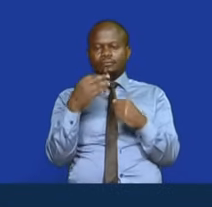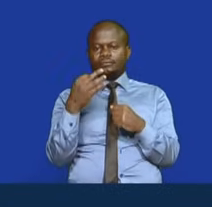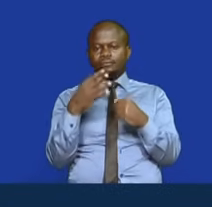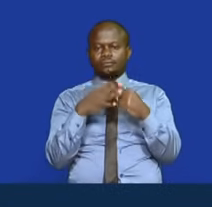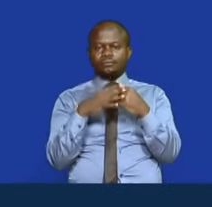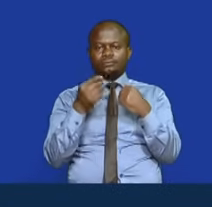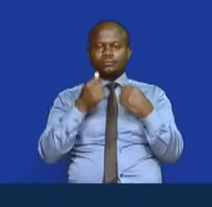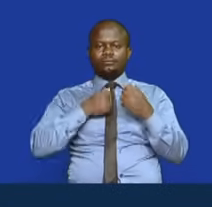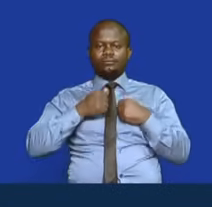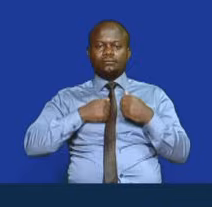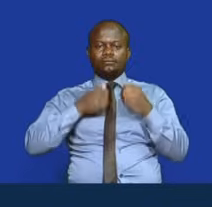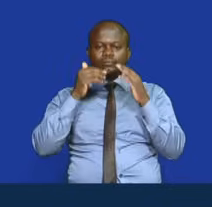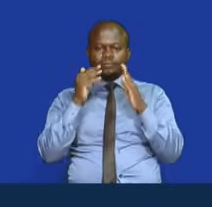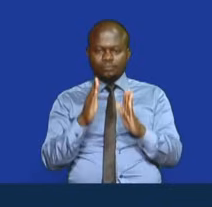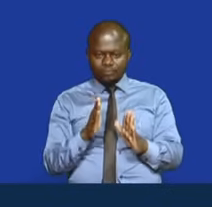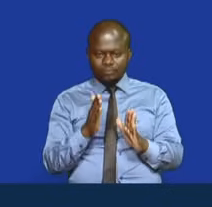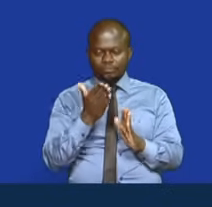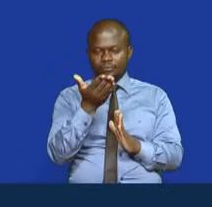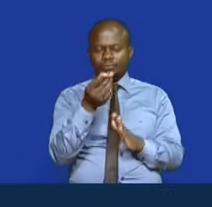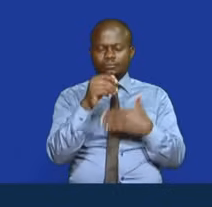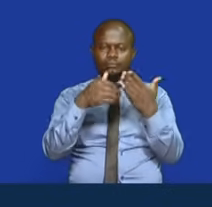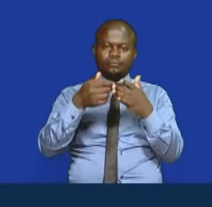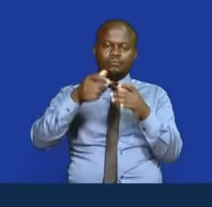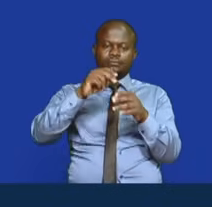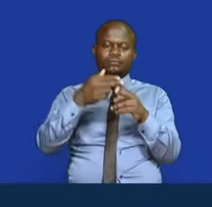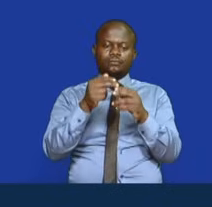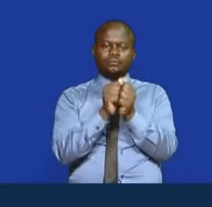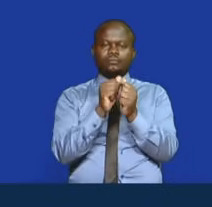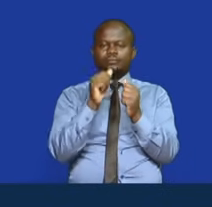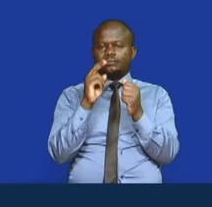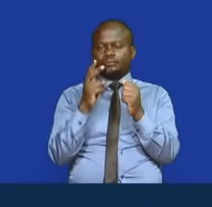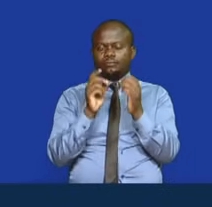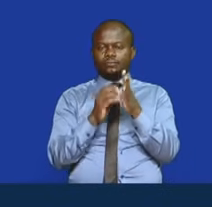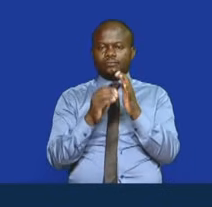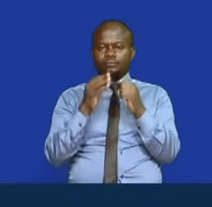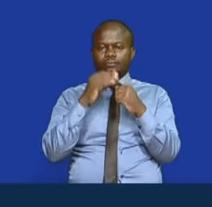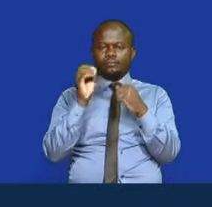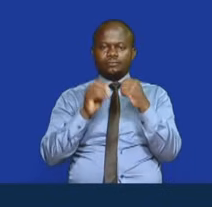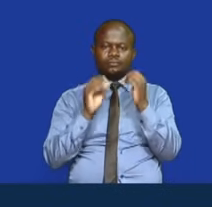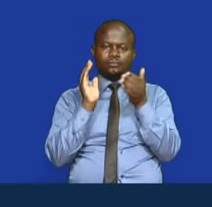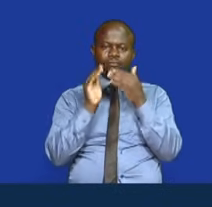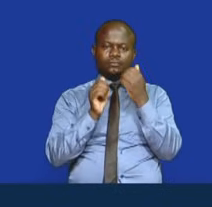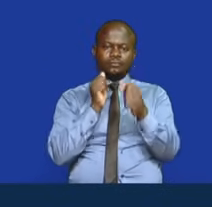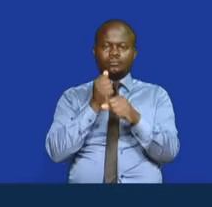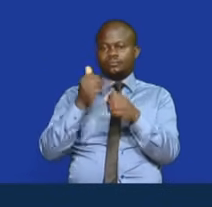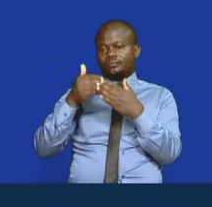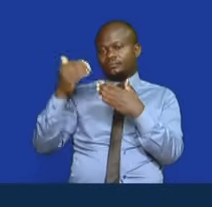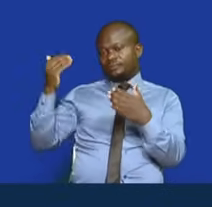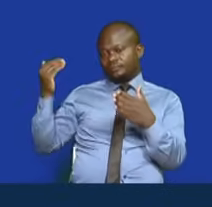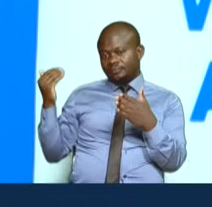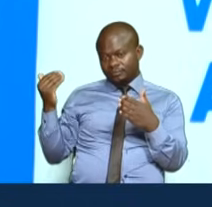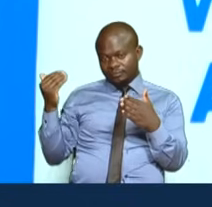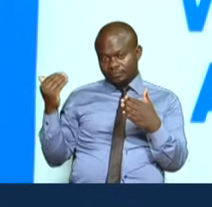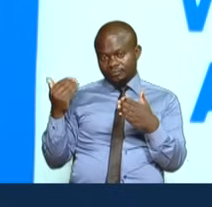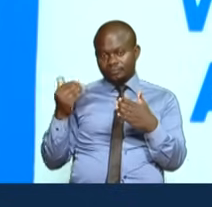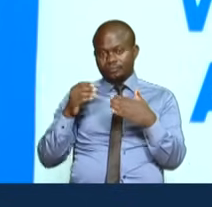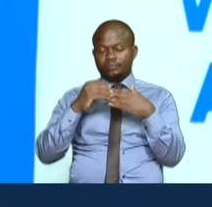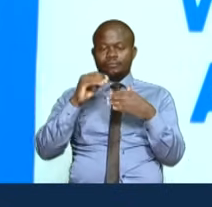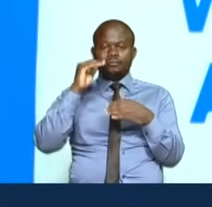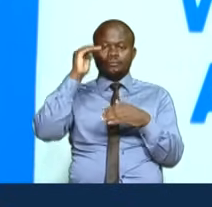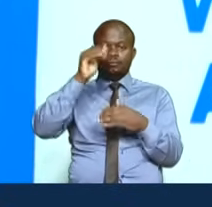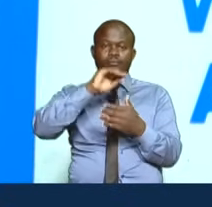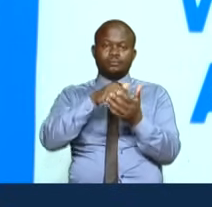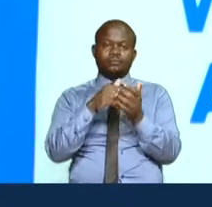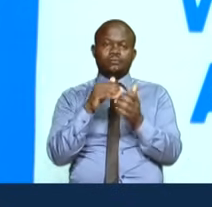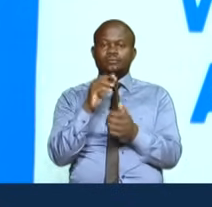2,639 z'amafaranga y'u Rwanda akaba yariyongereye 12.18% ugeranyije n'umwaka wari wabanje Komiseri mukuru ikigo